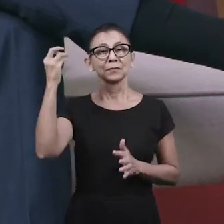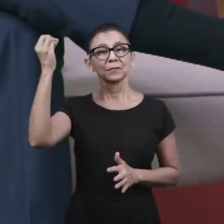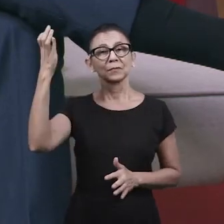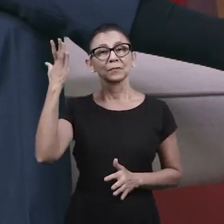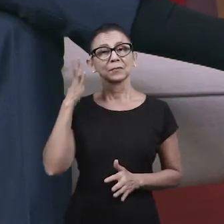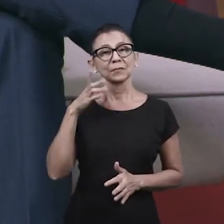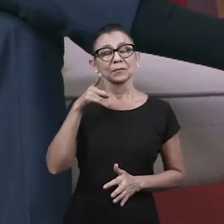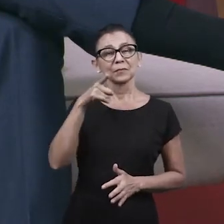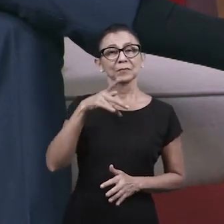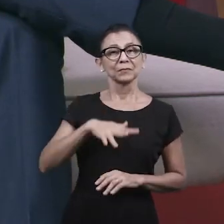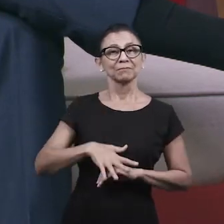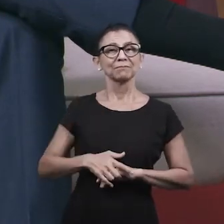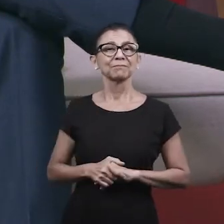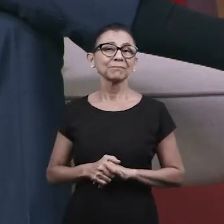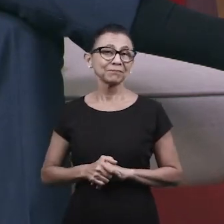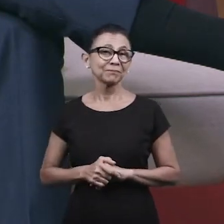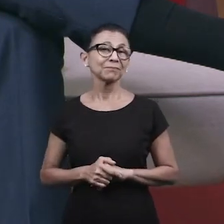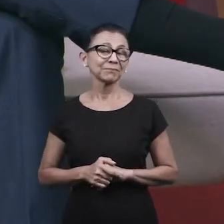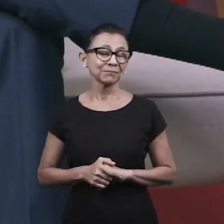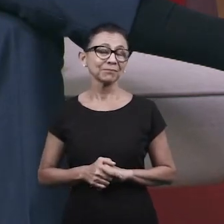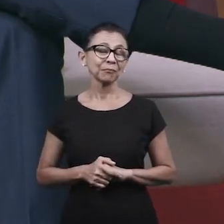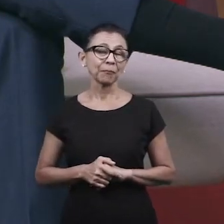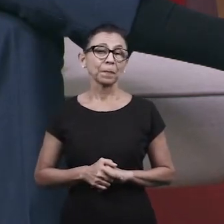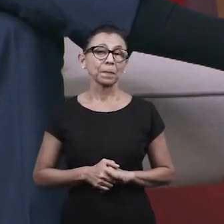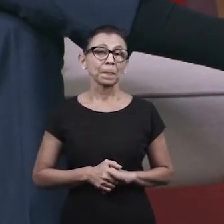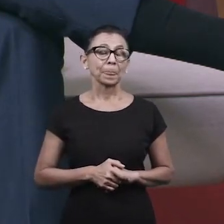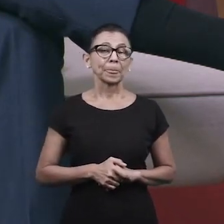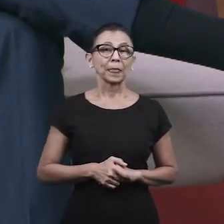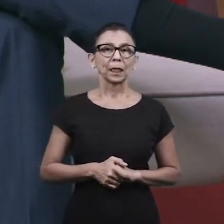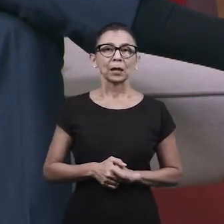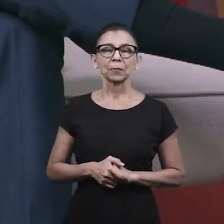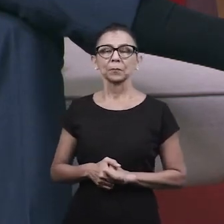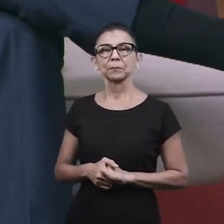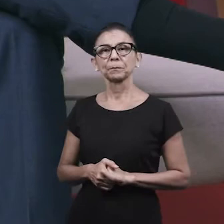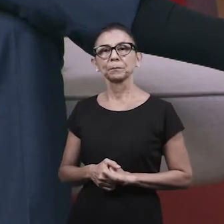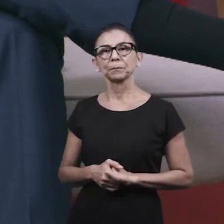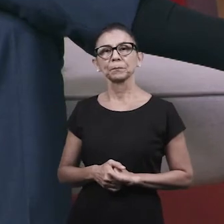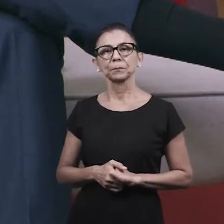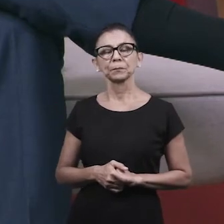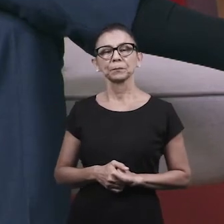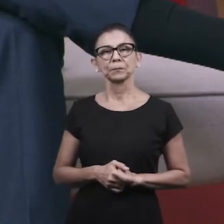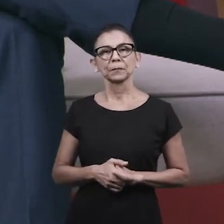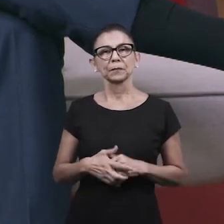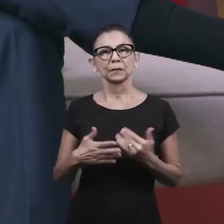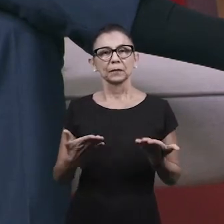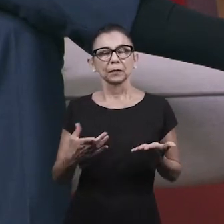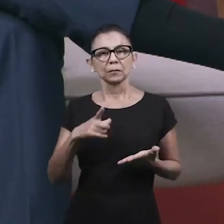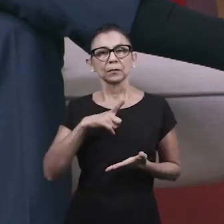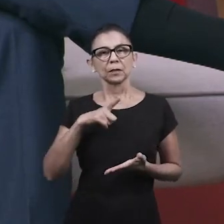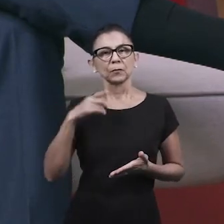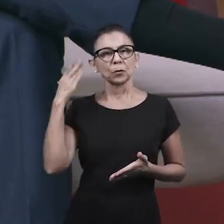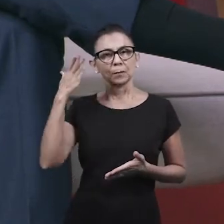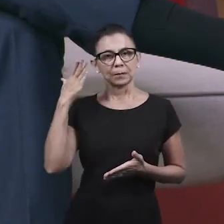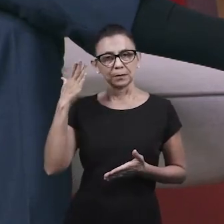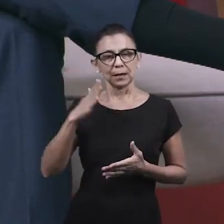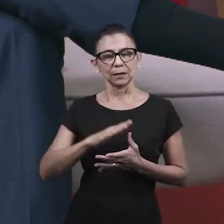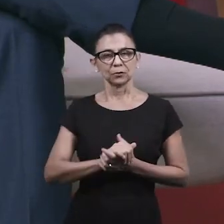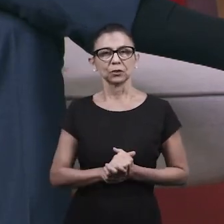n'est-ce pas? Nous avons prêché. Il y a 2 manières de se connaître Jésus. Vous pouvez connaître Jésus